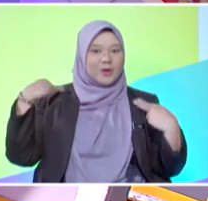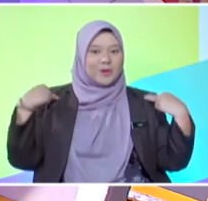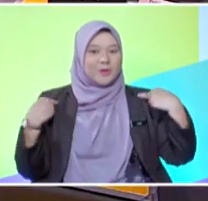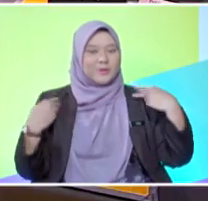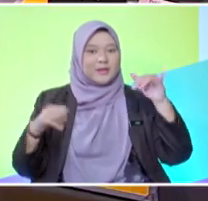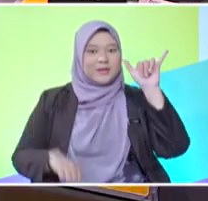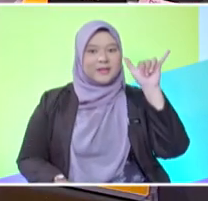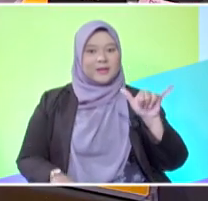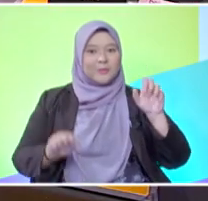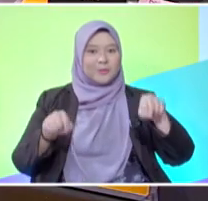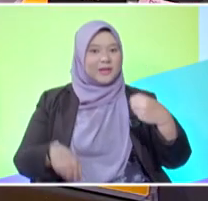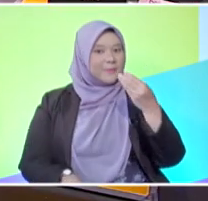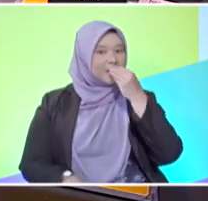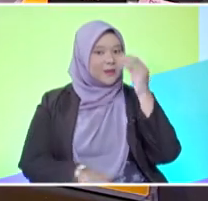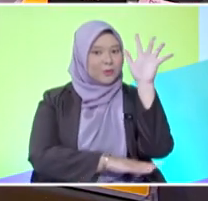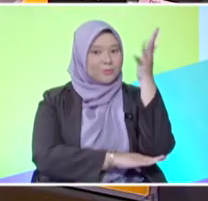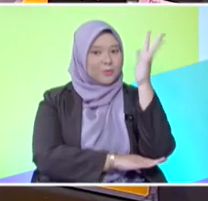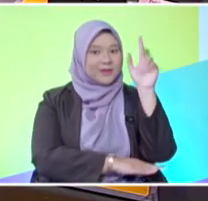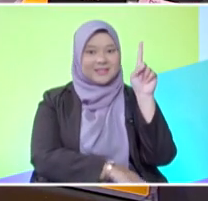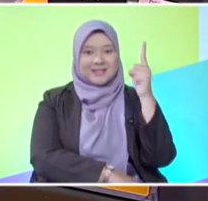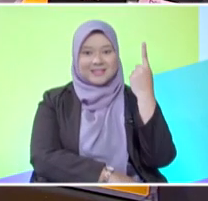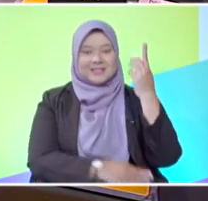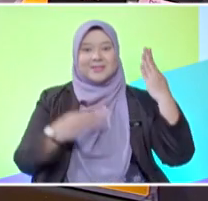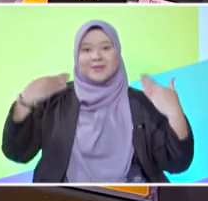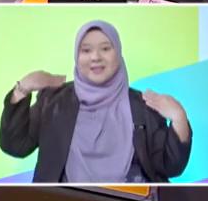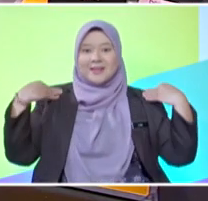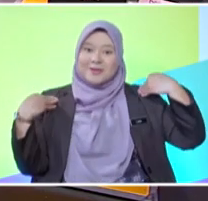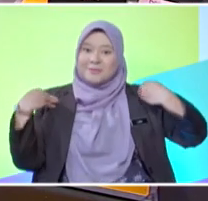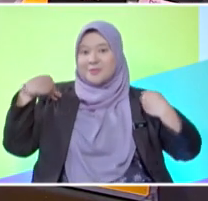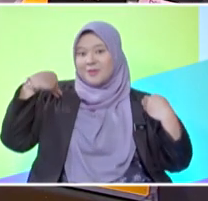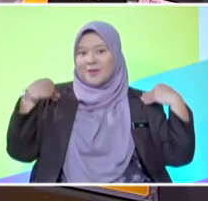hewan herbivora Anda sangat bagus